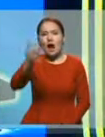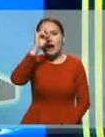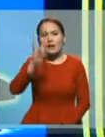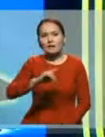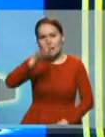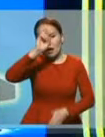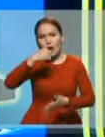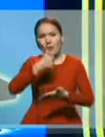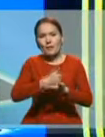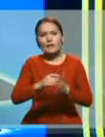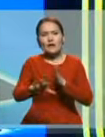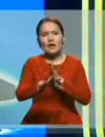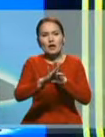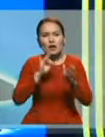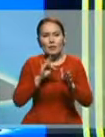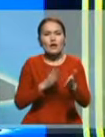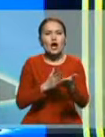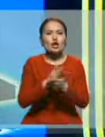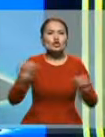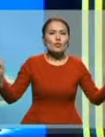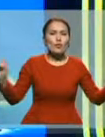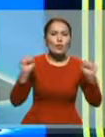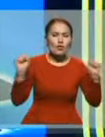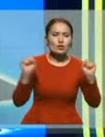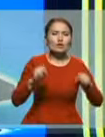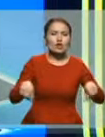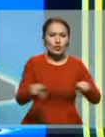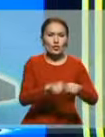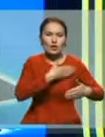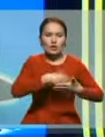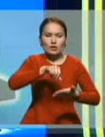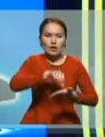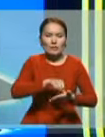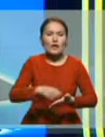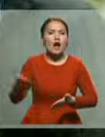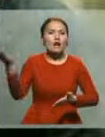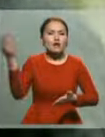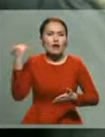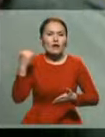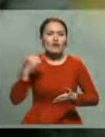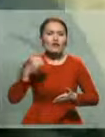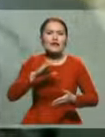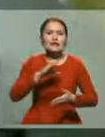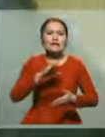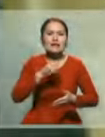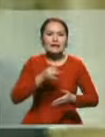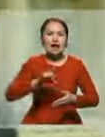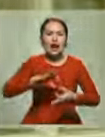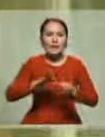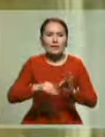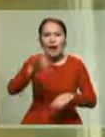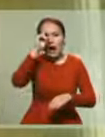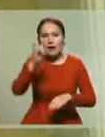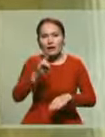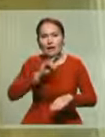Қазақстан президентінің сайлауына ардагер спортшылар да белсенді түрде атсалысты. Бір кездері бос кілемде қарсылас шыдатпай Сидней олимпиадасында қазақ